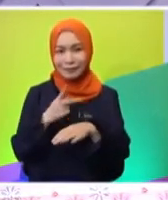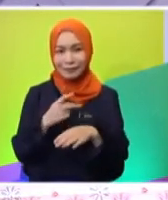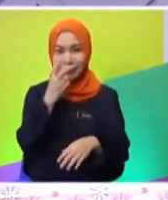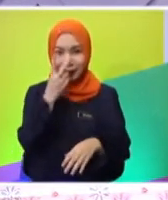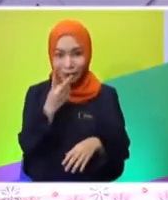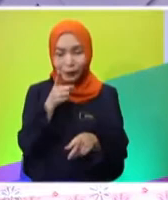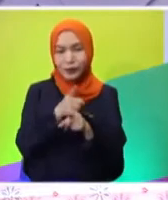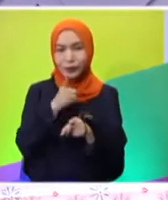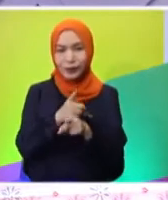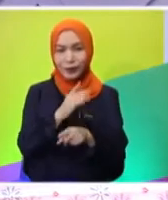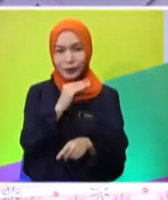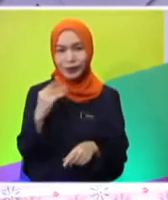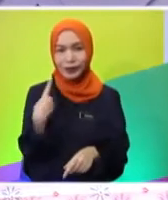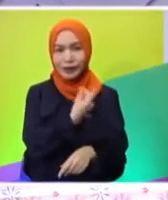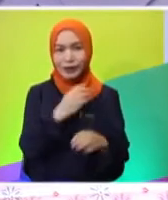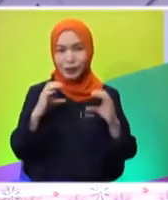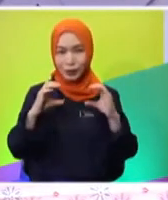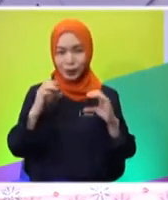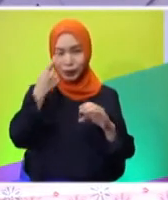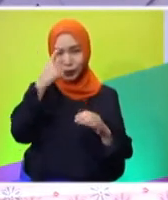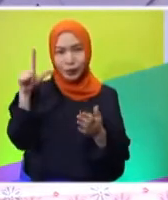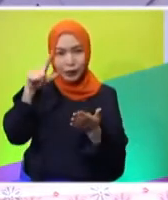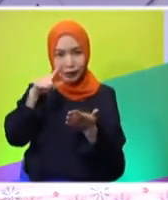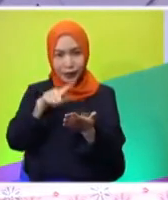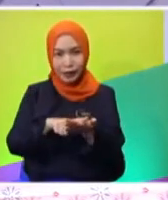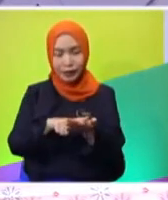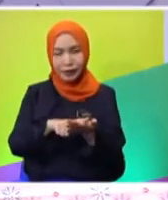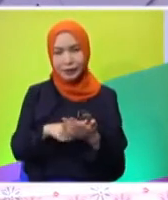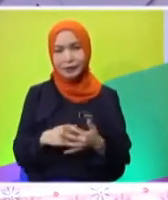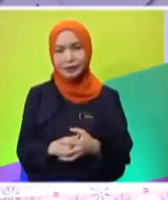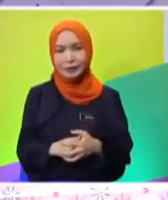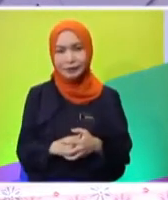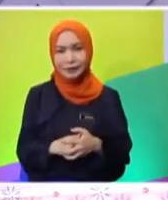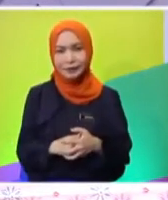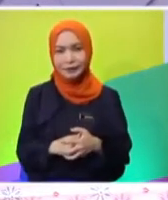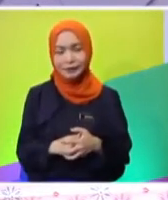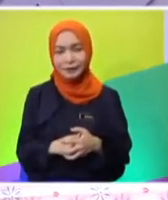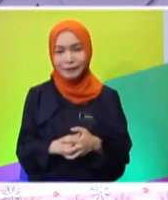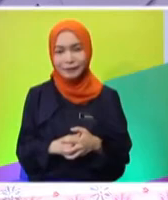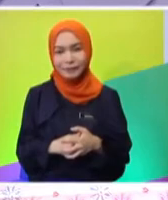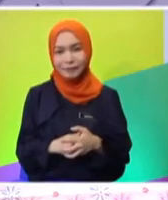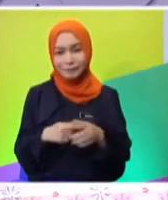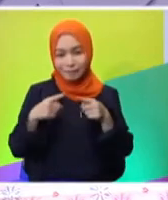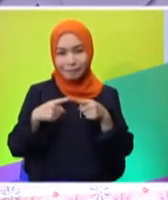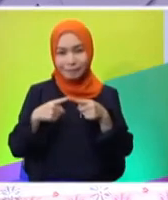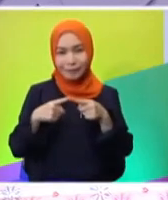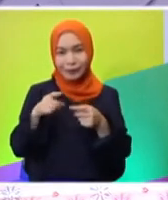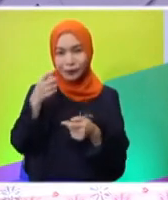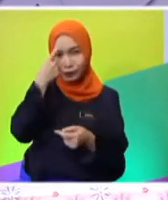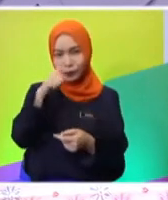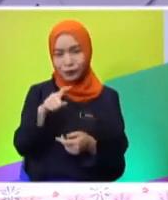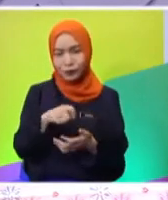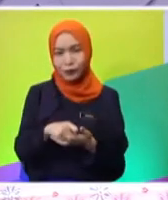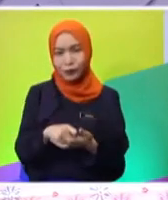setelah kita coba Letakkan dia punya apa mau conge untuk dia menekan